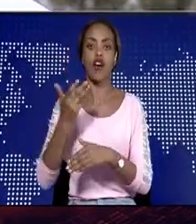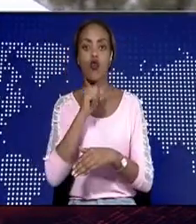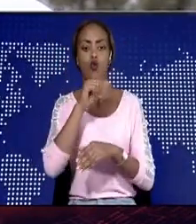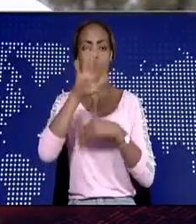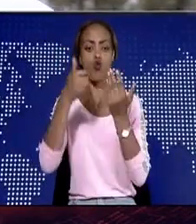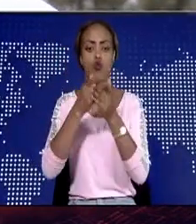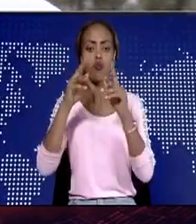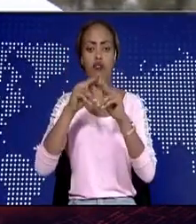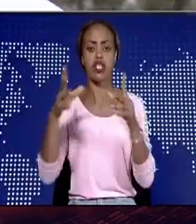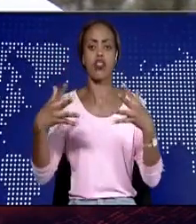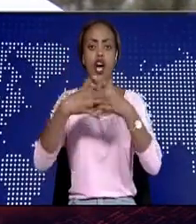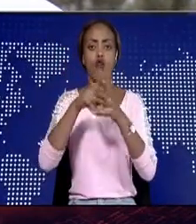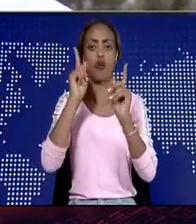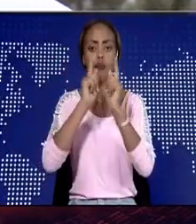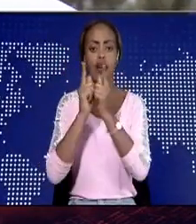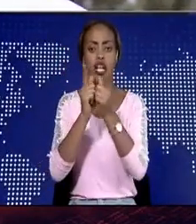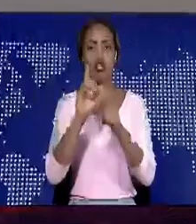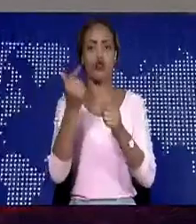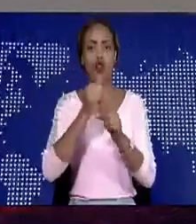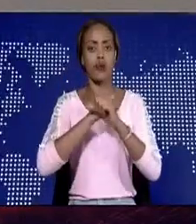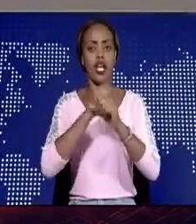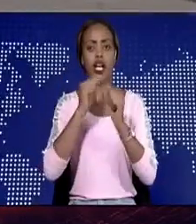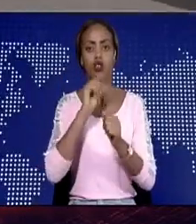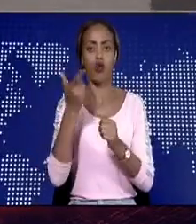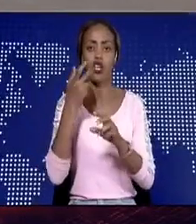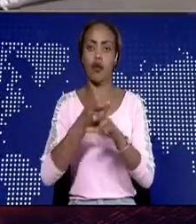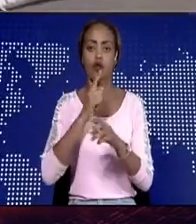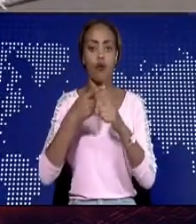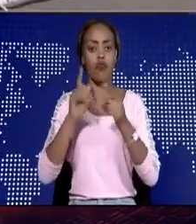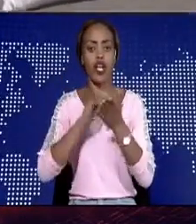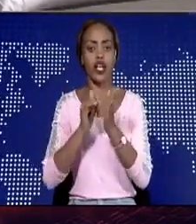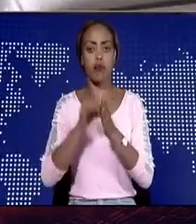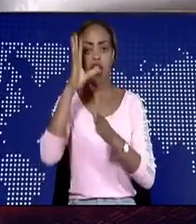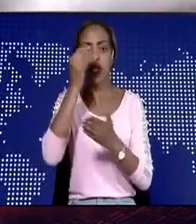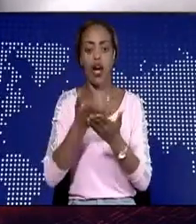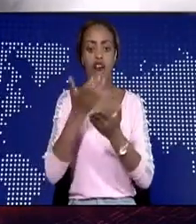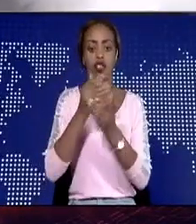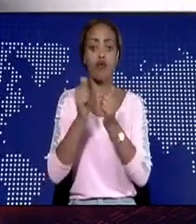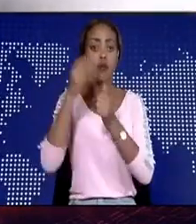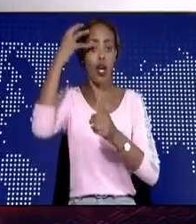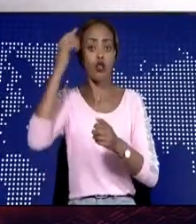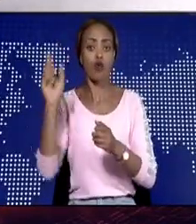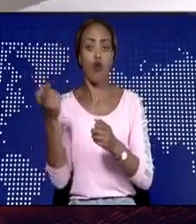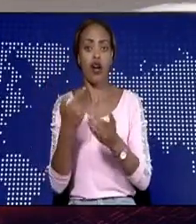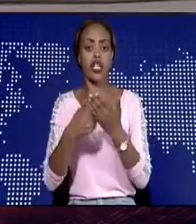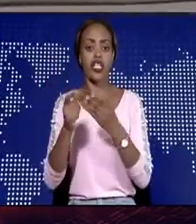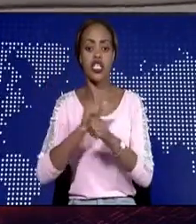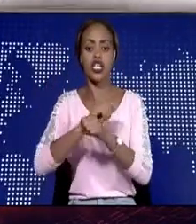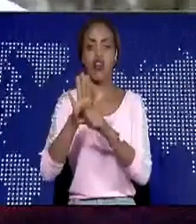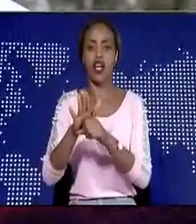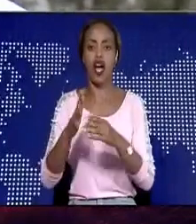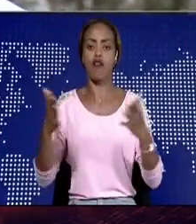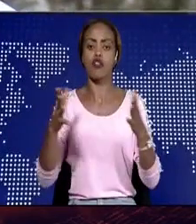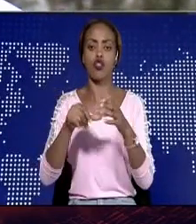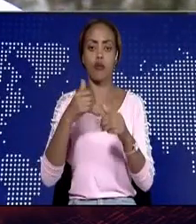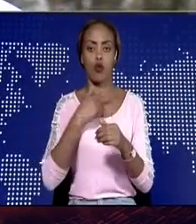سب حبابيرو بحد نت مكل خال تزي تخايلو كبديم. بفلاي دماسة بهفتي مس منجس تبو مخان نزل بدأ بمكل خال عوي الجمال